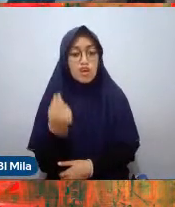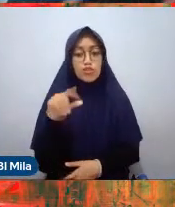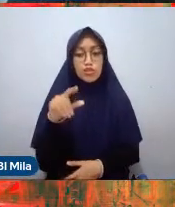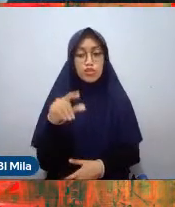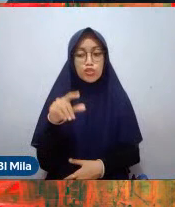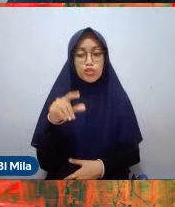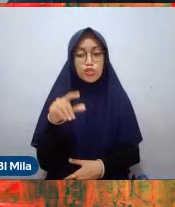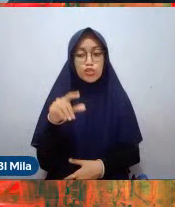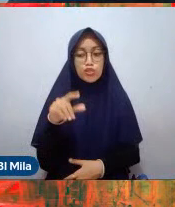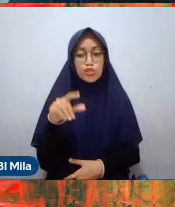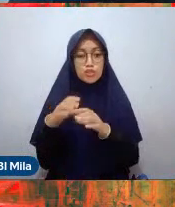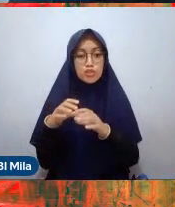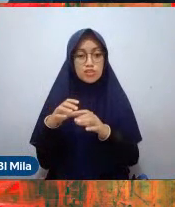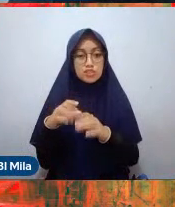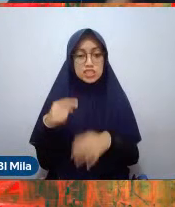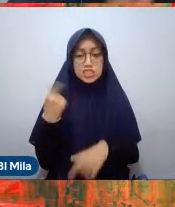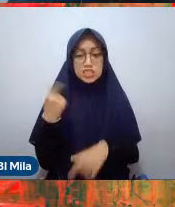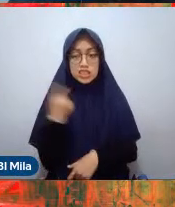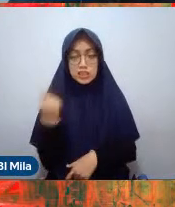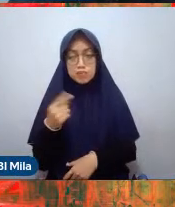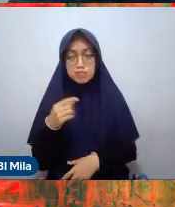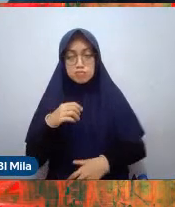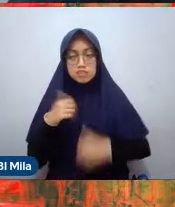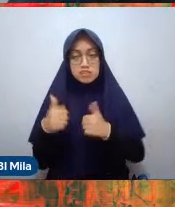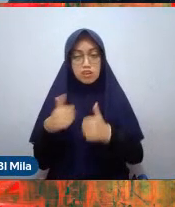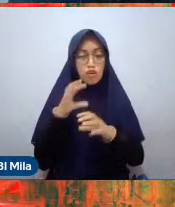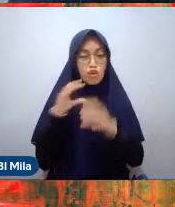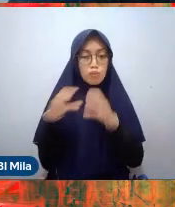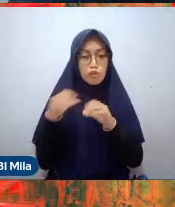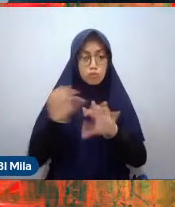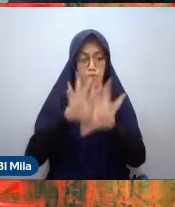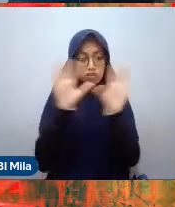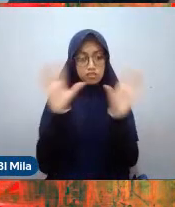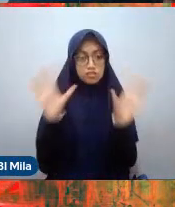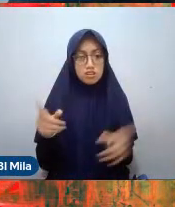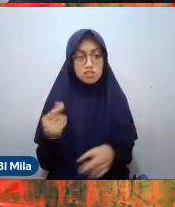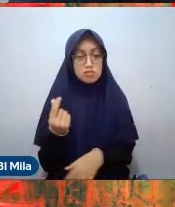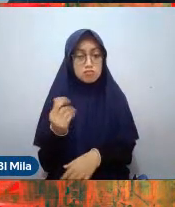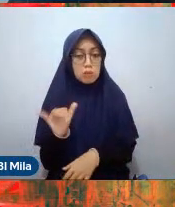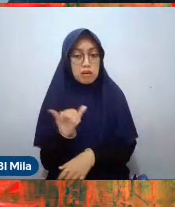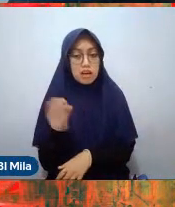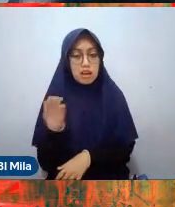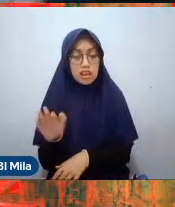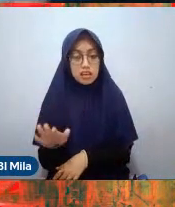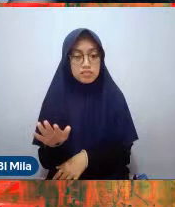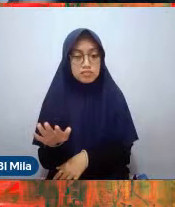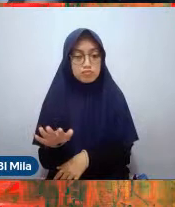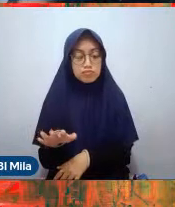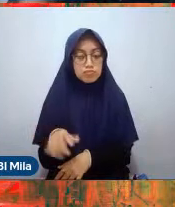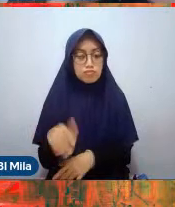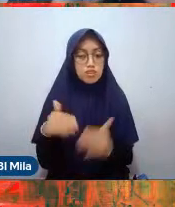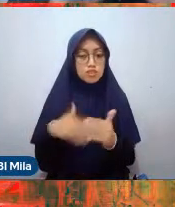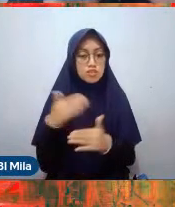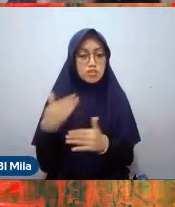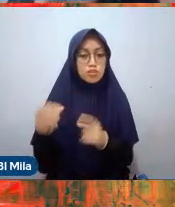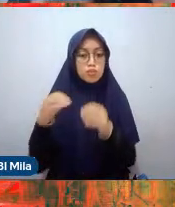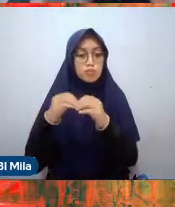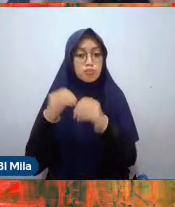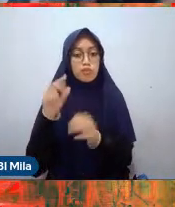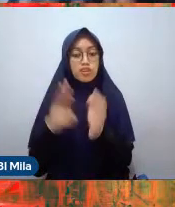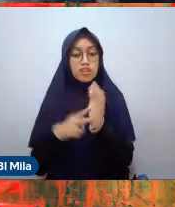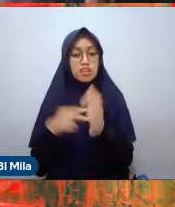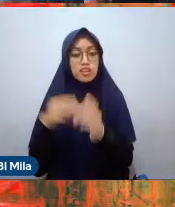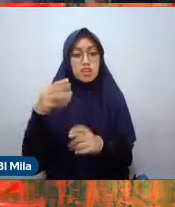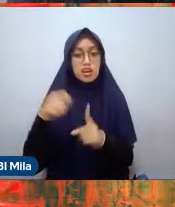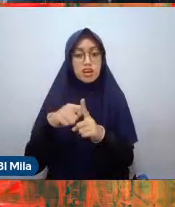sambil dia bikin play-doh. Gitu. Itu tips aja. Bermain boneka itu jangan bayangin boneka itu